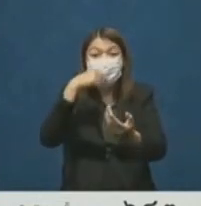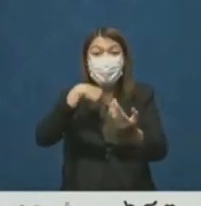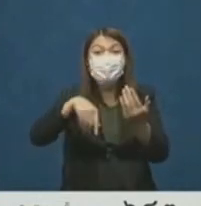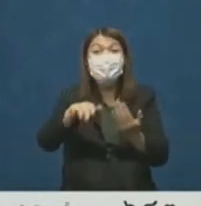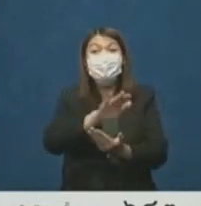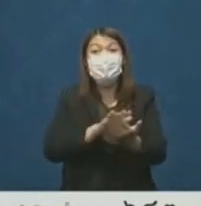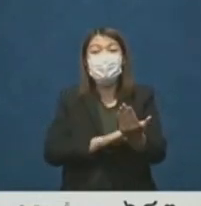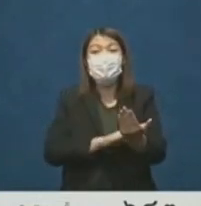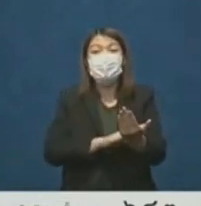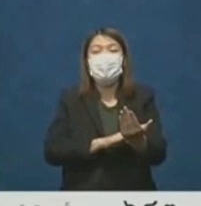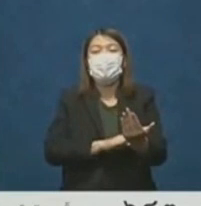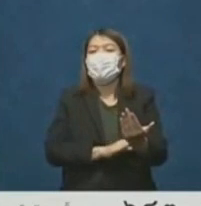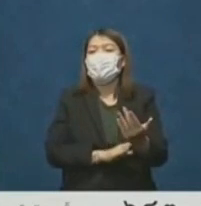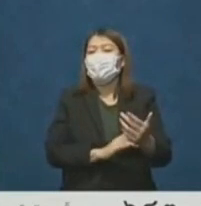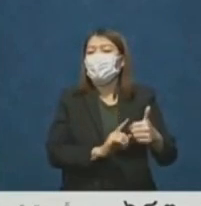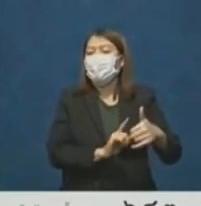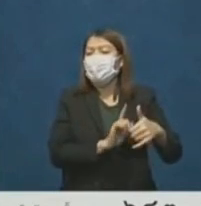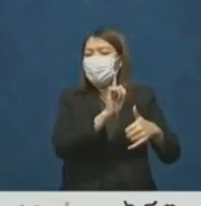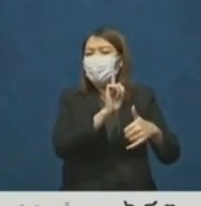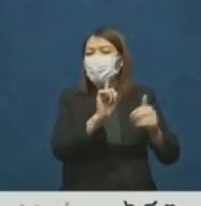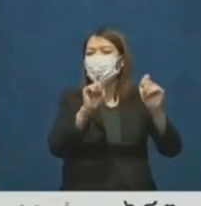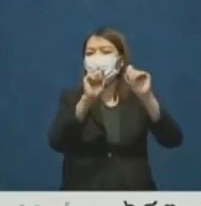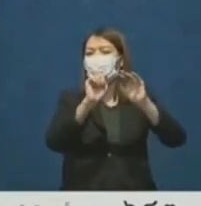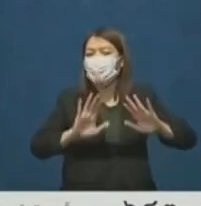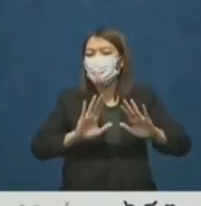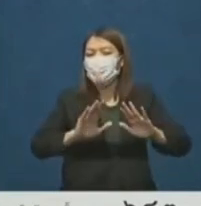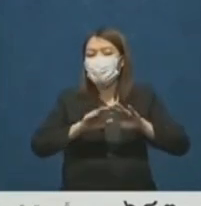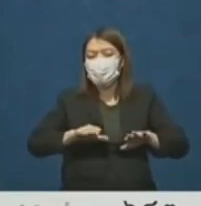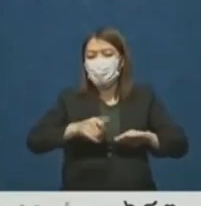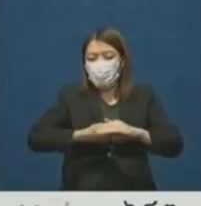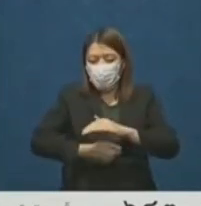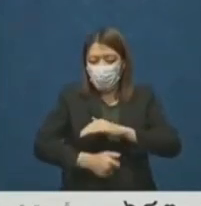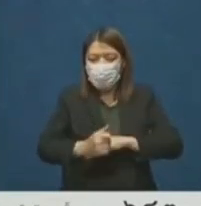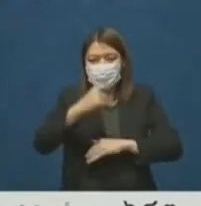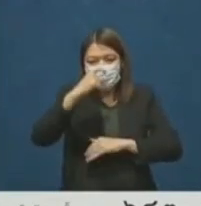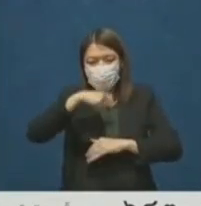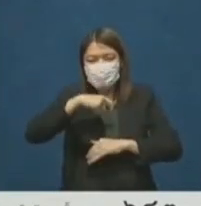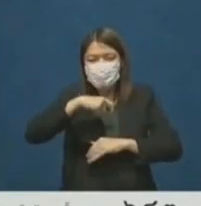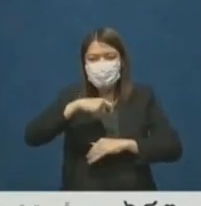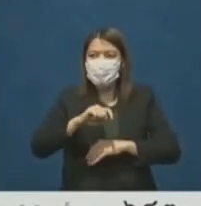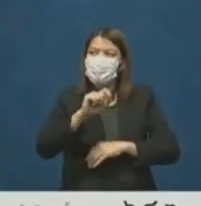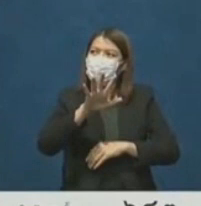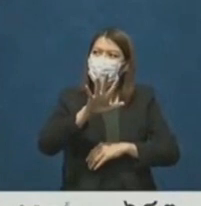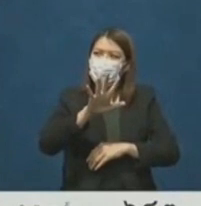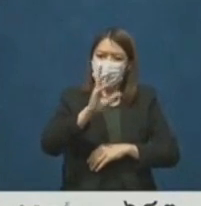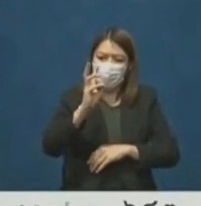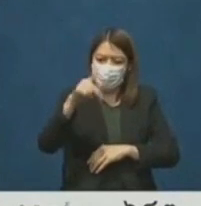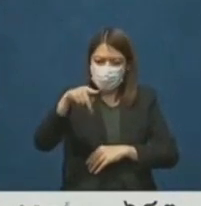ในประเทศไทยคือ1ในอาเซียนเลยครับแรงงานข้ามชาติและเด็กที่เกิด ในประเทศไทยไม่ต่ำกว่